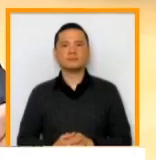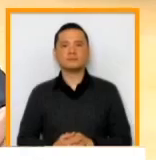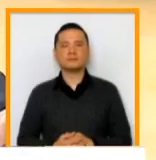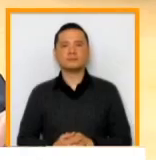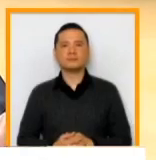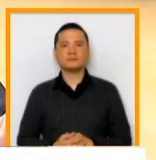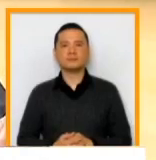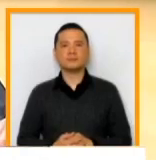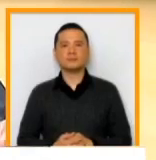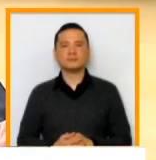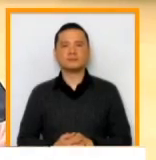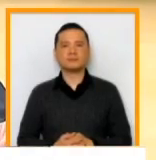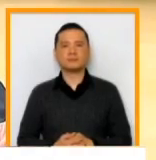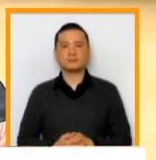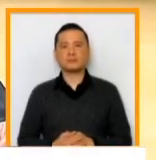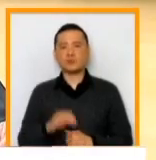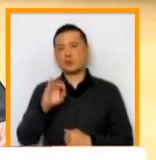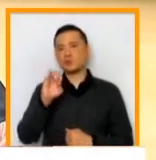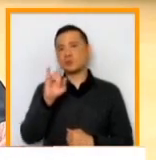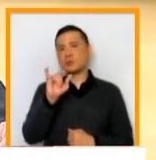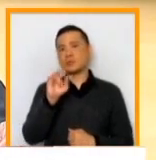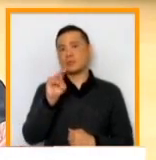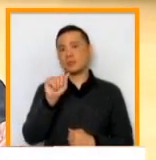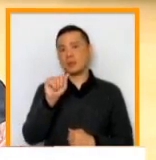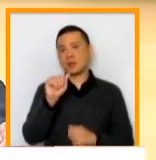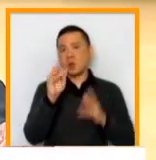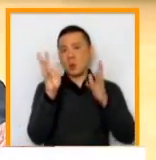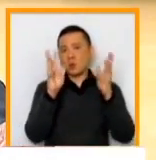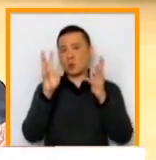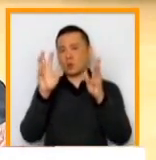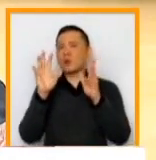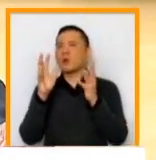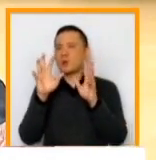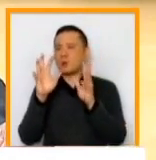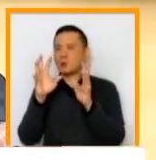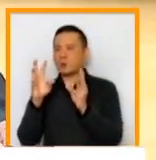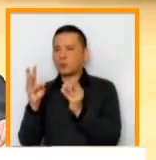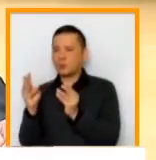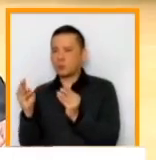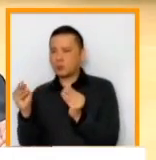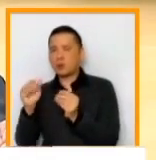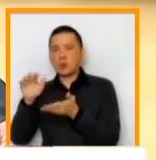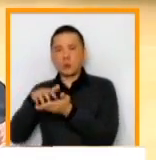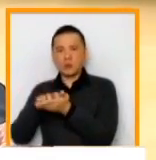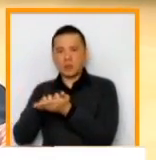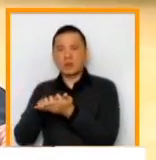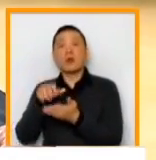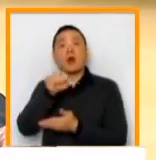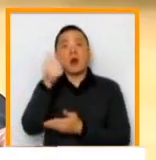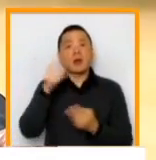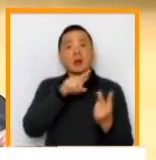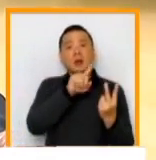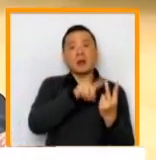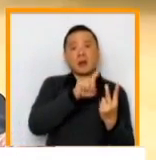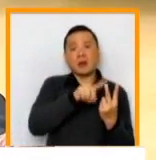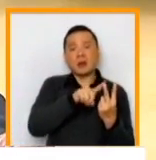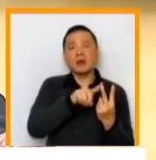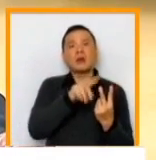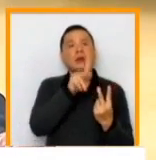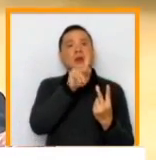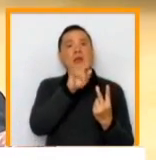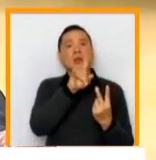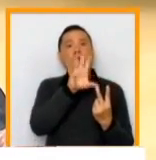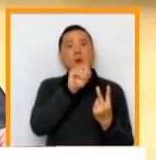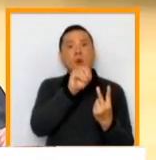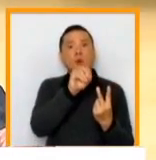Umiina po ang bagyong Jolina, pero may isa pang bagyong binabantayan sa loob ng Philippine Area of Responsibility. Ito ay ang bagyong Kiko na isa na